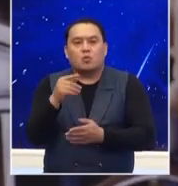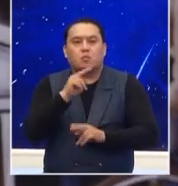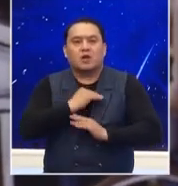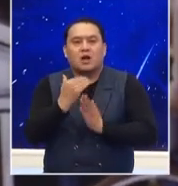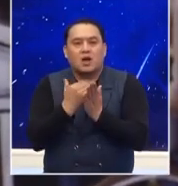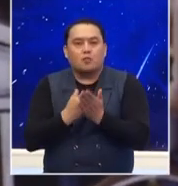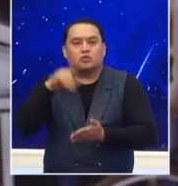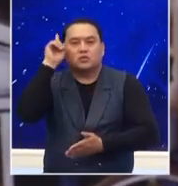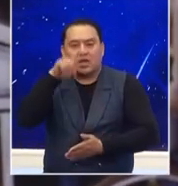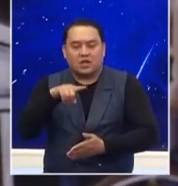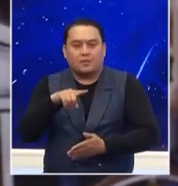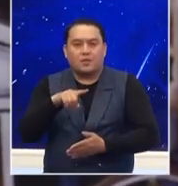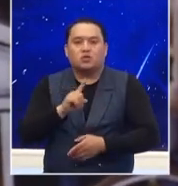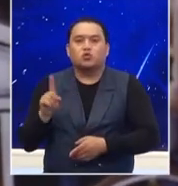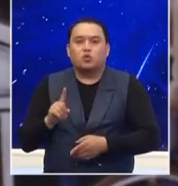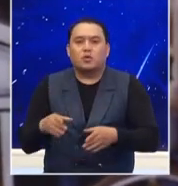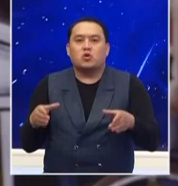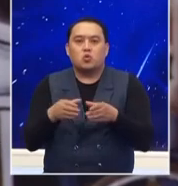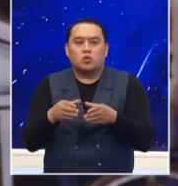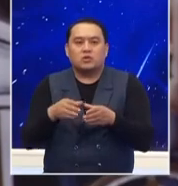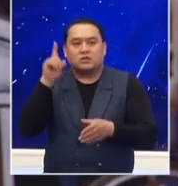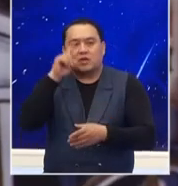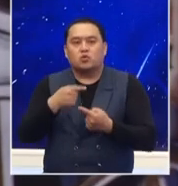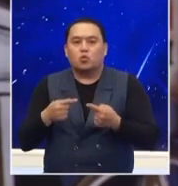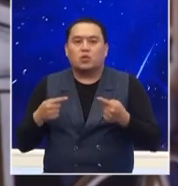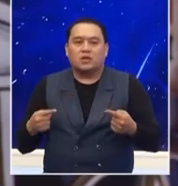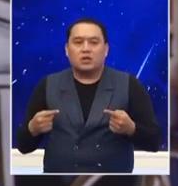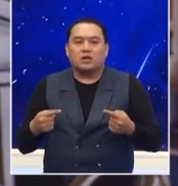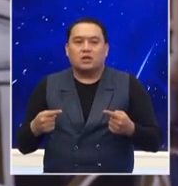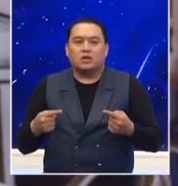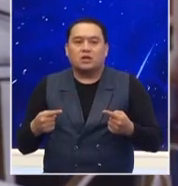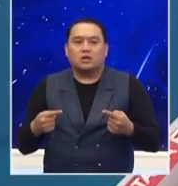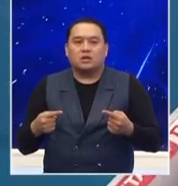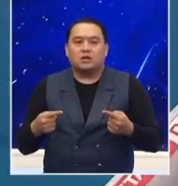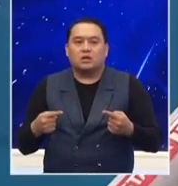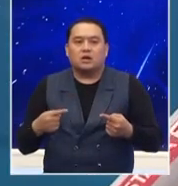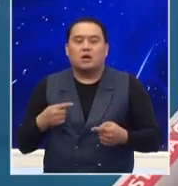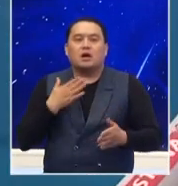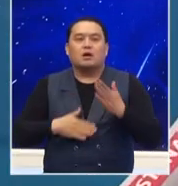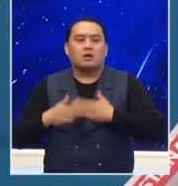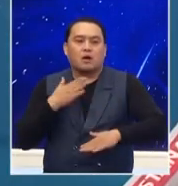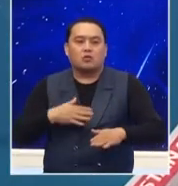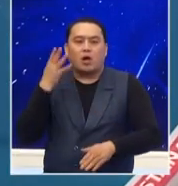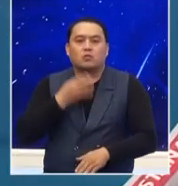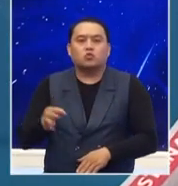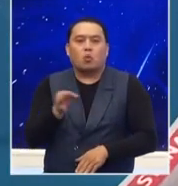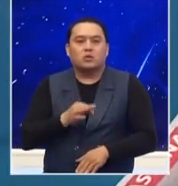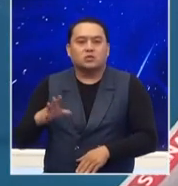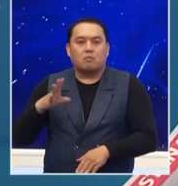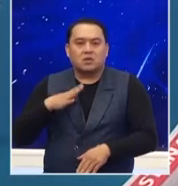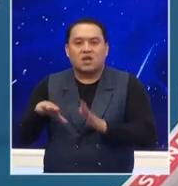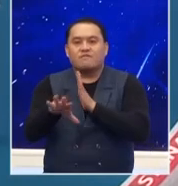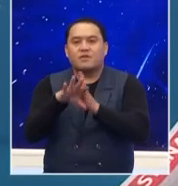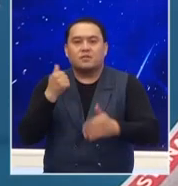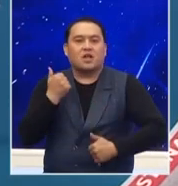знать. Вот и все люди, члены штаба, другие, все должны это для людей говорить. Очень рада, что с Алматинской области были